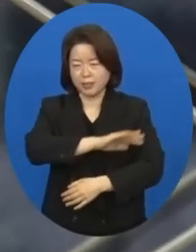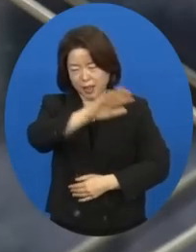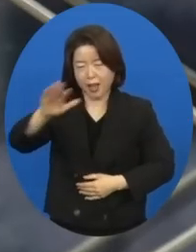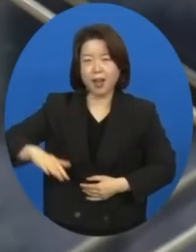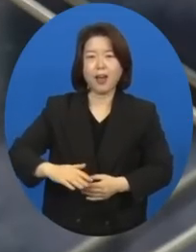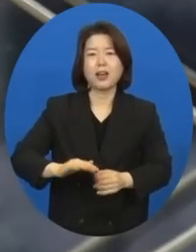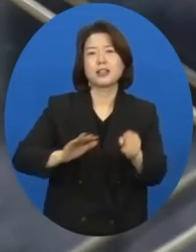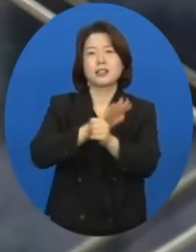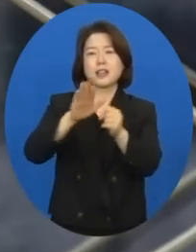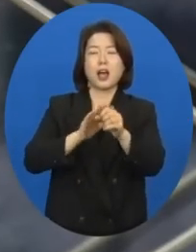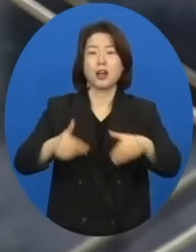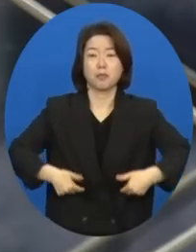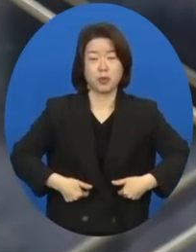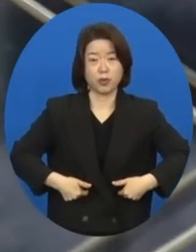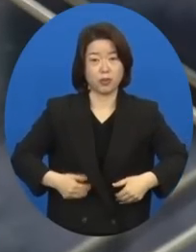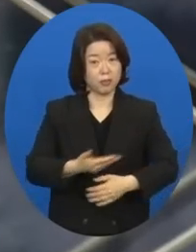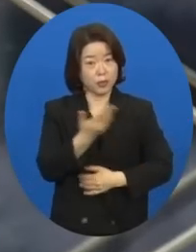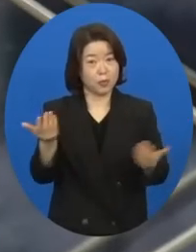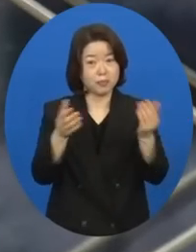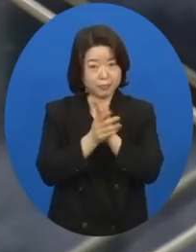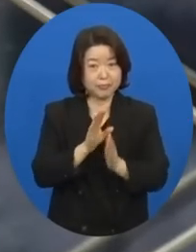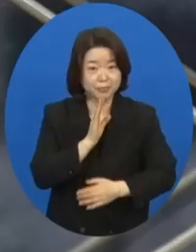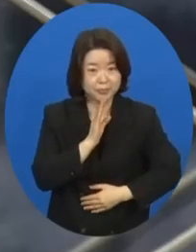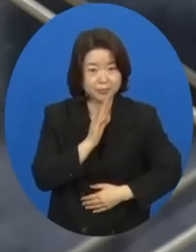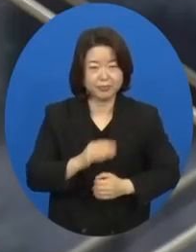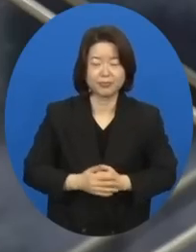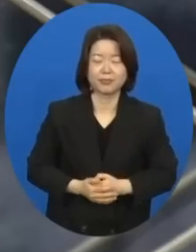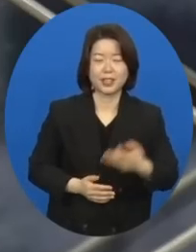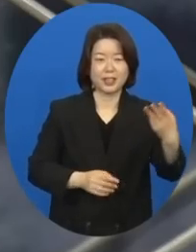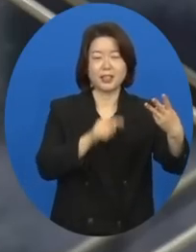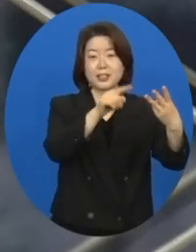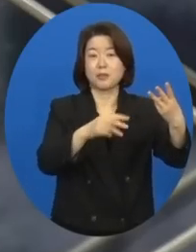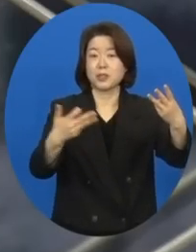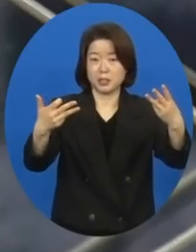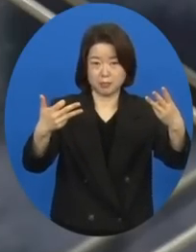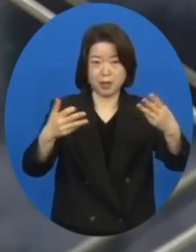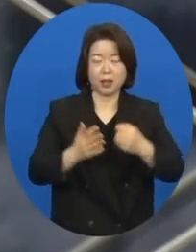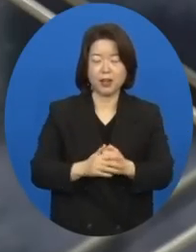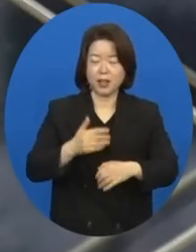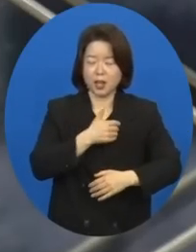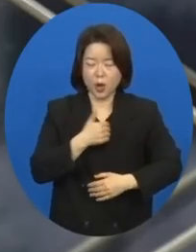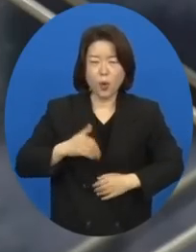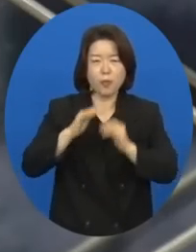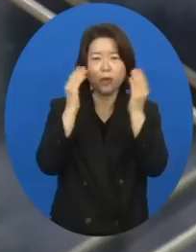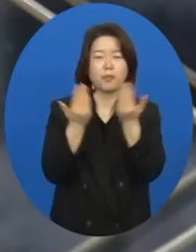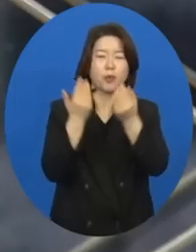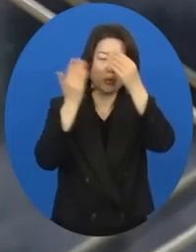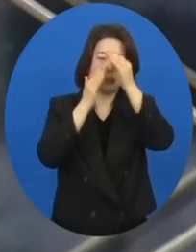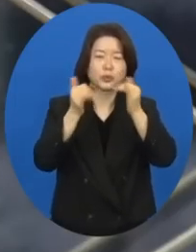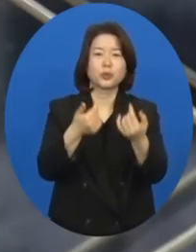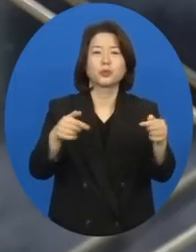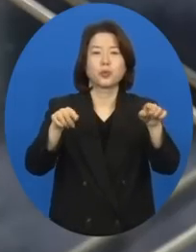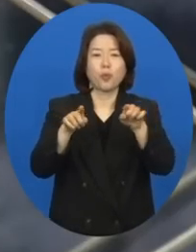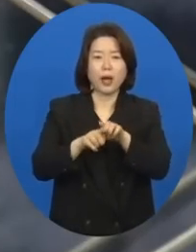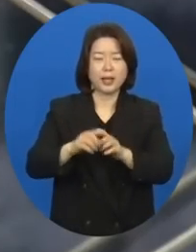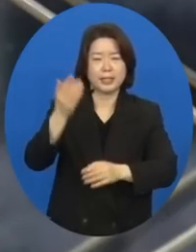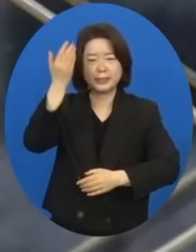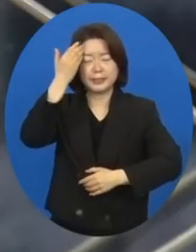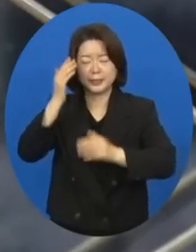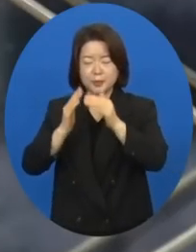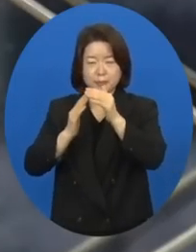여러분, 아멘이십니까? 이어지는 18절 말씀을 보면 능히 모든 성도와 함께 지식에 넘치는